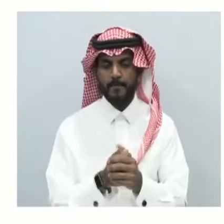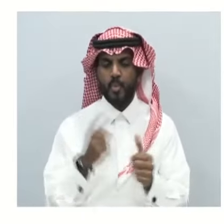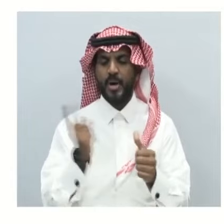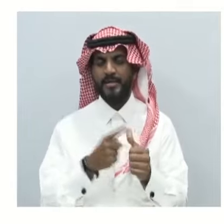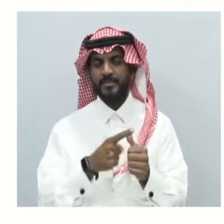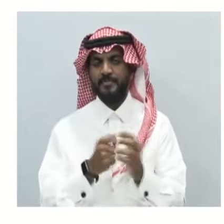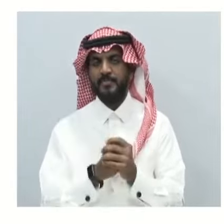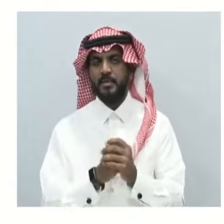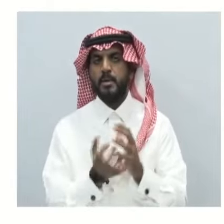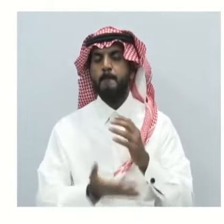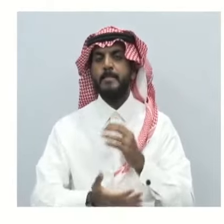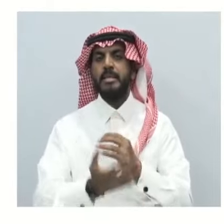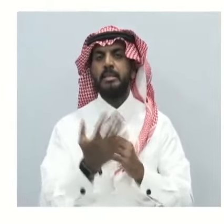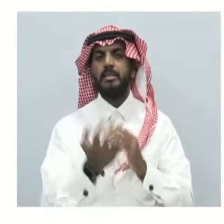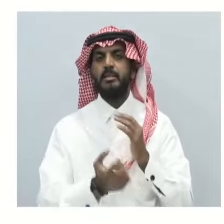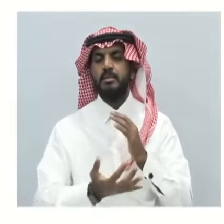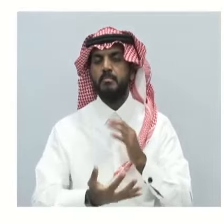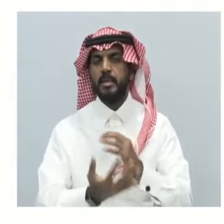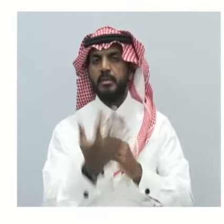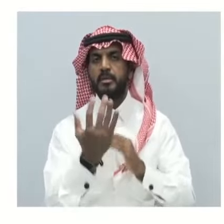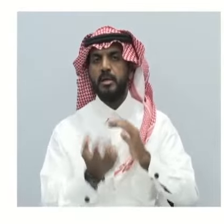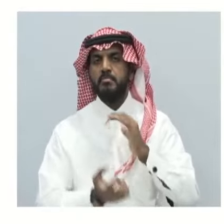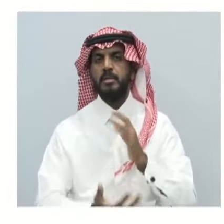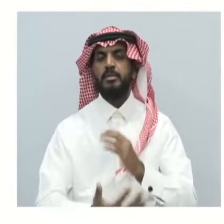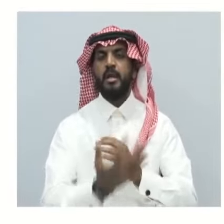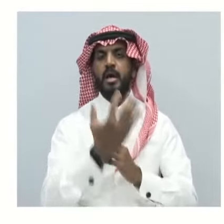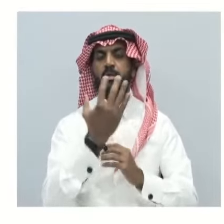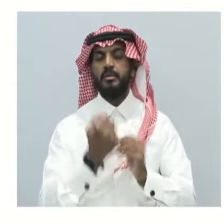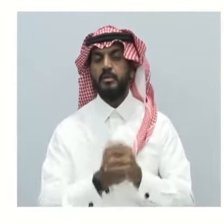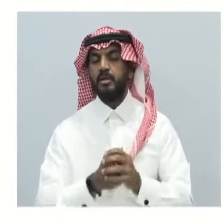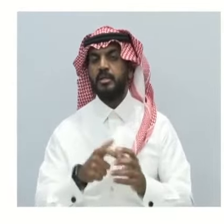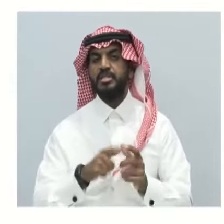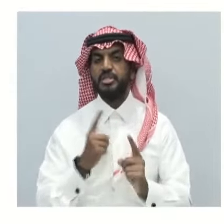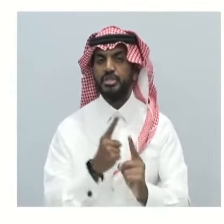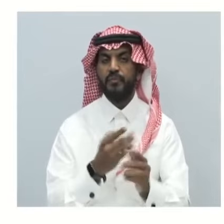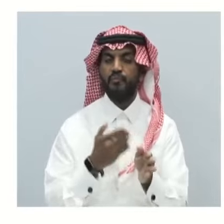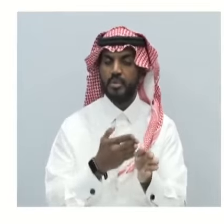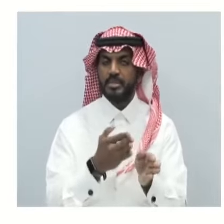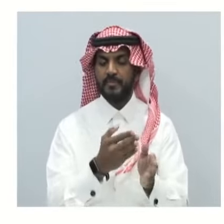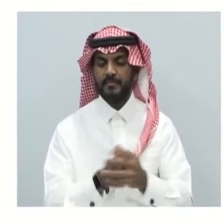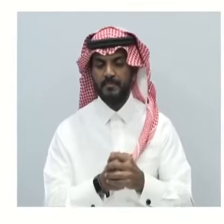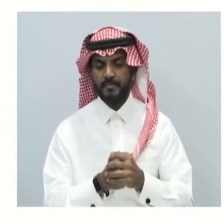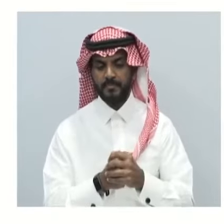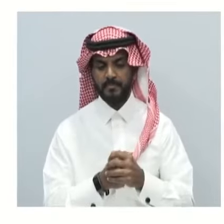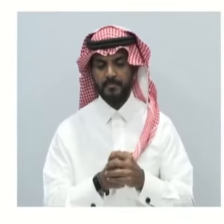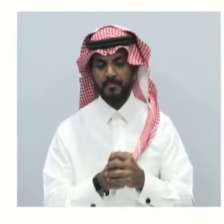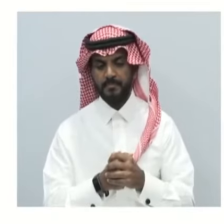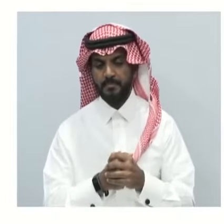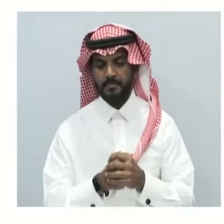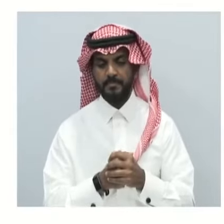هذه الصوره يحدث ما نسميه بالمد العالي عندما تصطف جميعا خلال هذا الطور